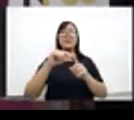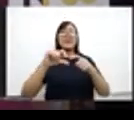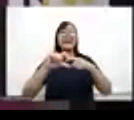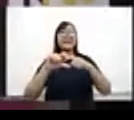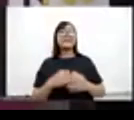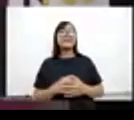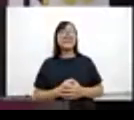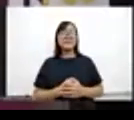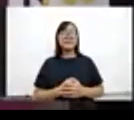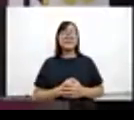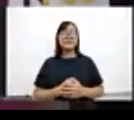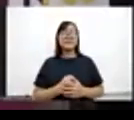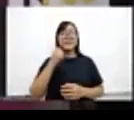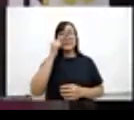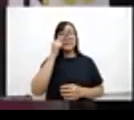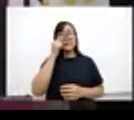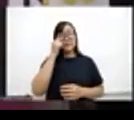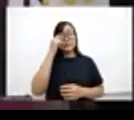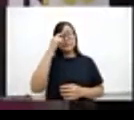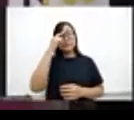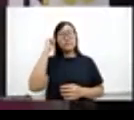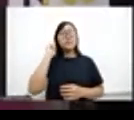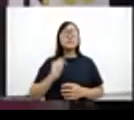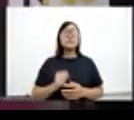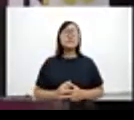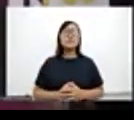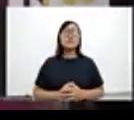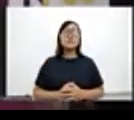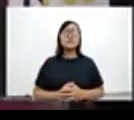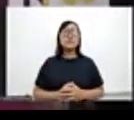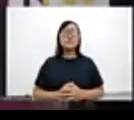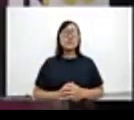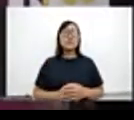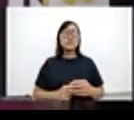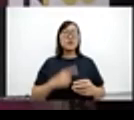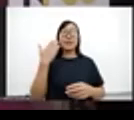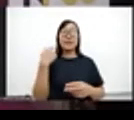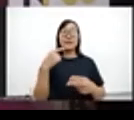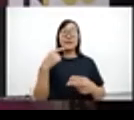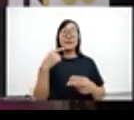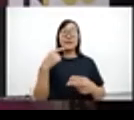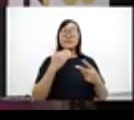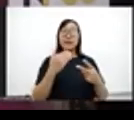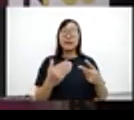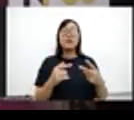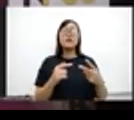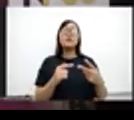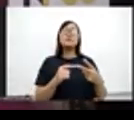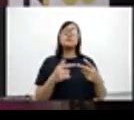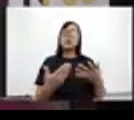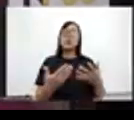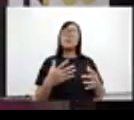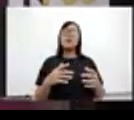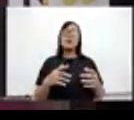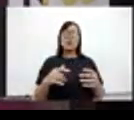untuk apa namanya untuk yang pertanyaan kedua tadi Bagaimana kemudian akan berlangsung and kerjasama